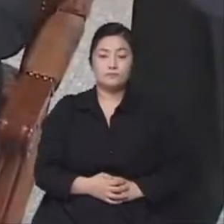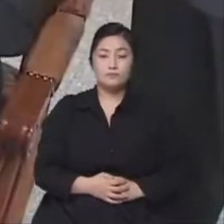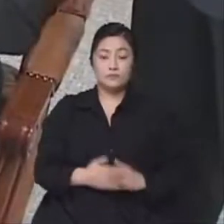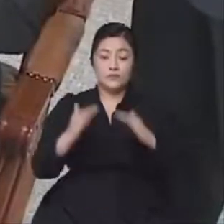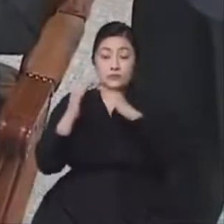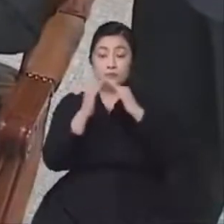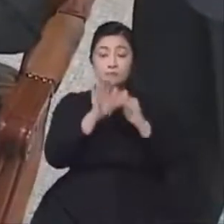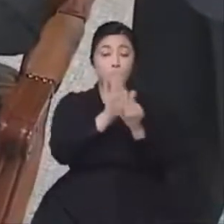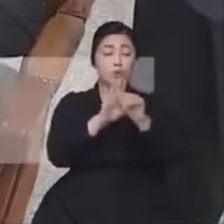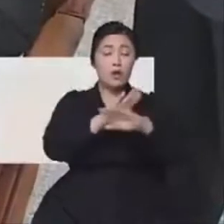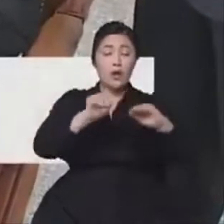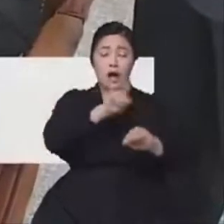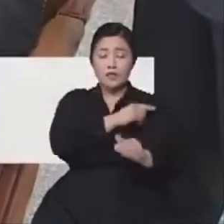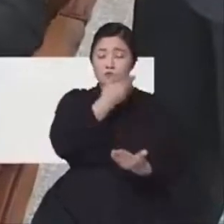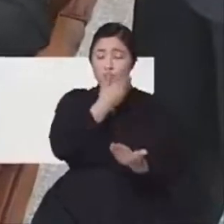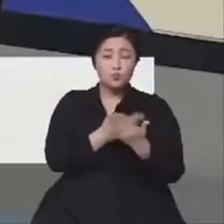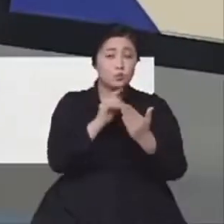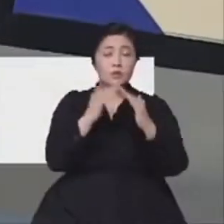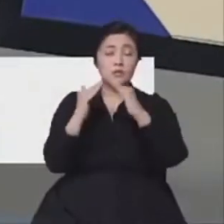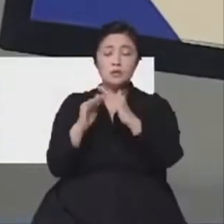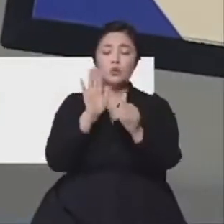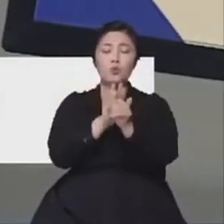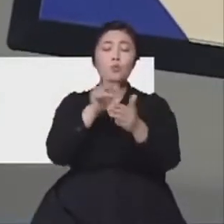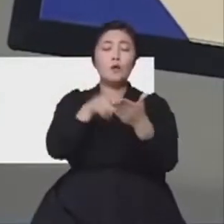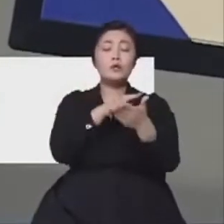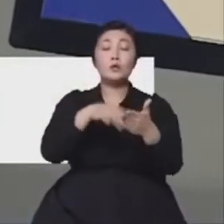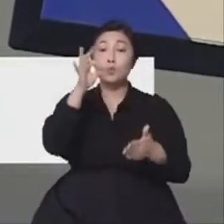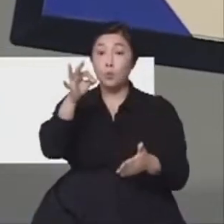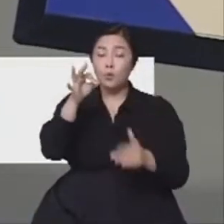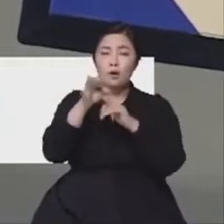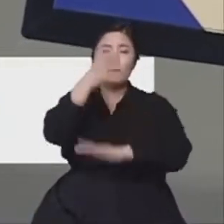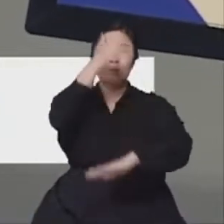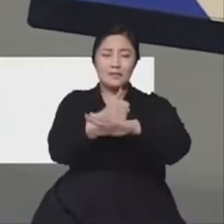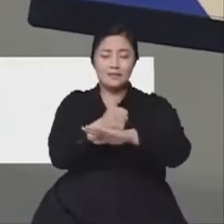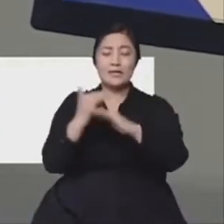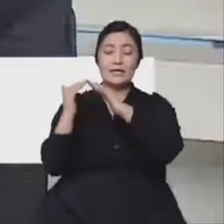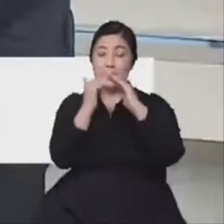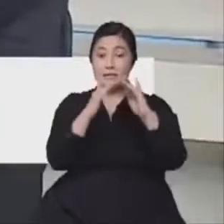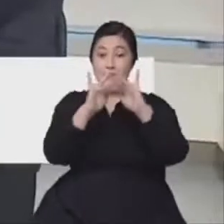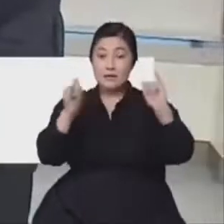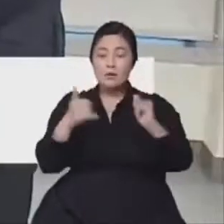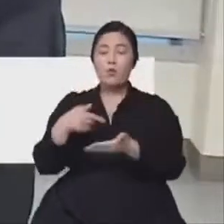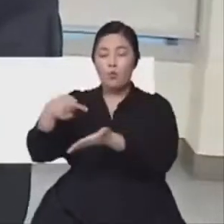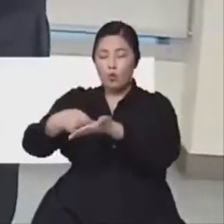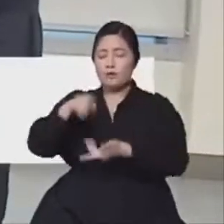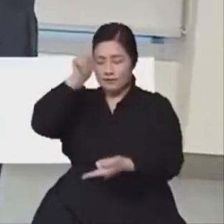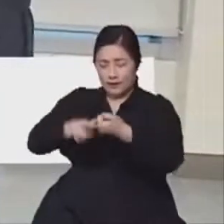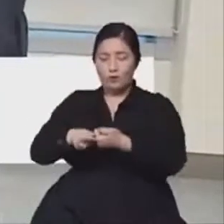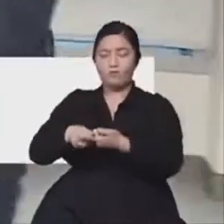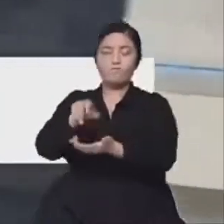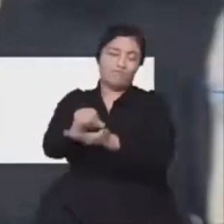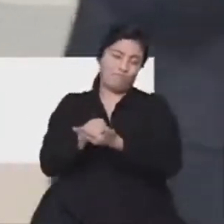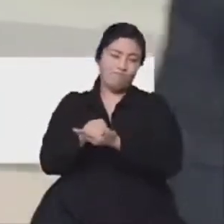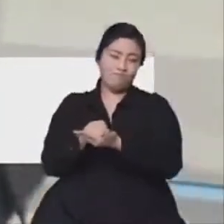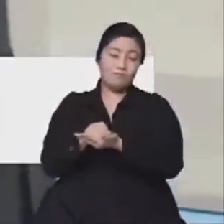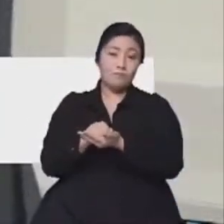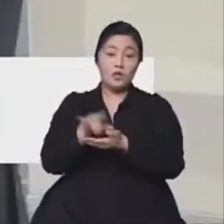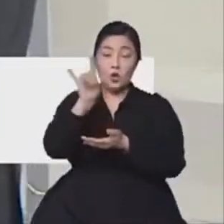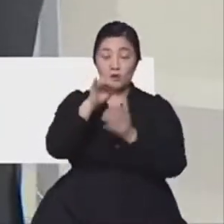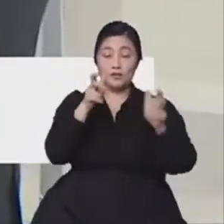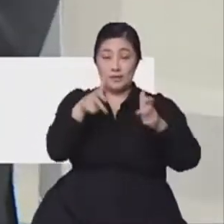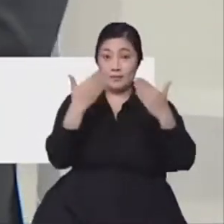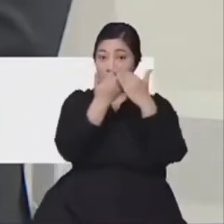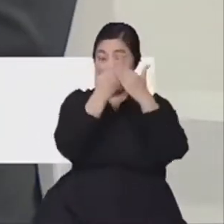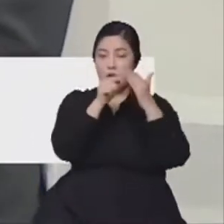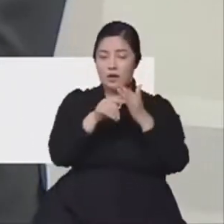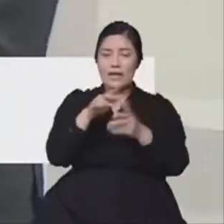주거 지원책의 핵심 쟁점이었던 입주 지원 배상금은 결국 예비 입주자들의 요구대로 수정됐습니다.